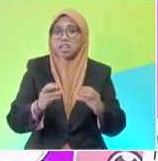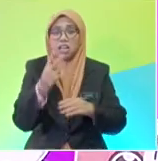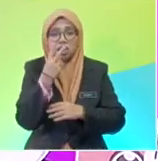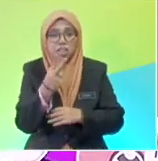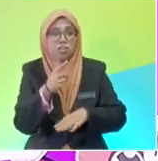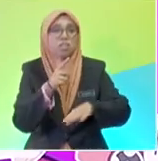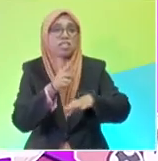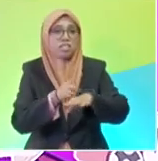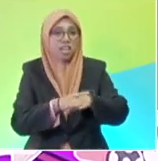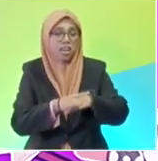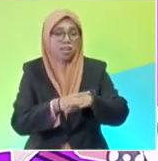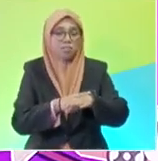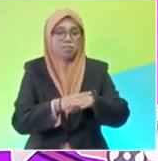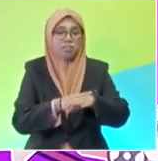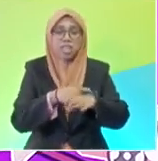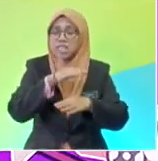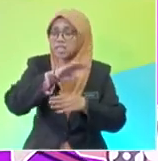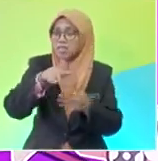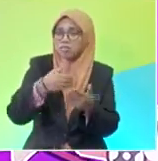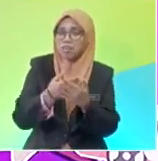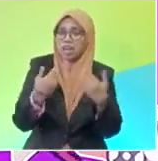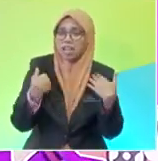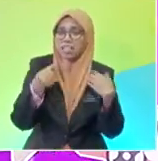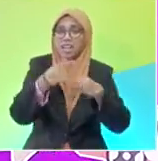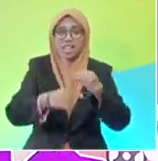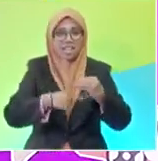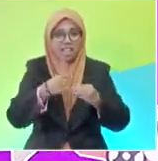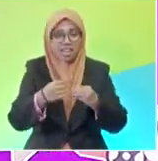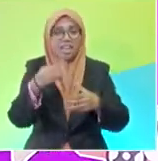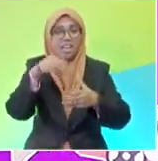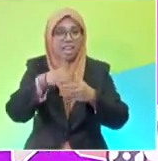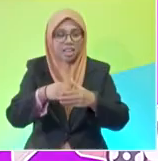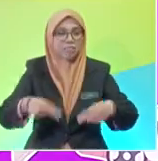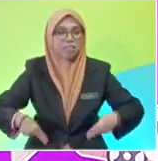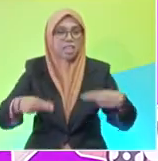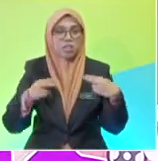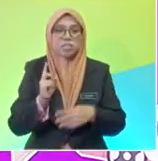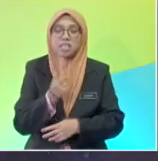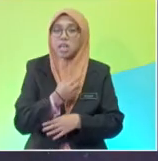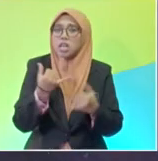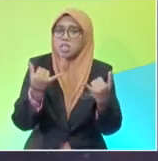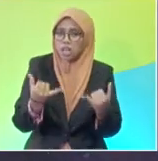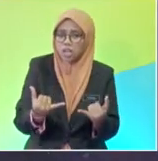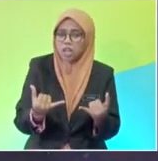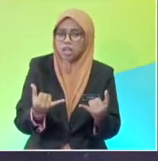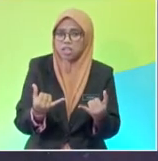Semua ini ada kaitan dalam kehidupan seharian kita. Dan sekarang ni, Cikgu Fendi, apa pula kita nak belajar ni,